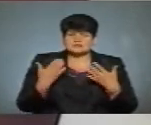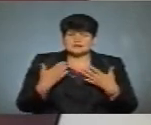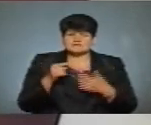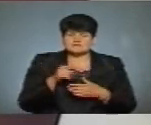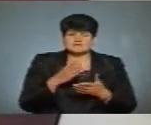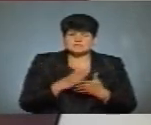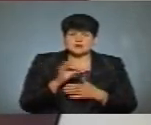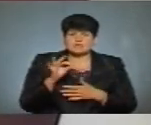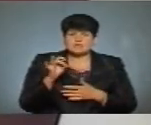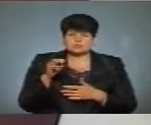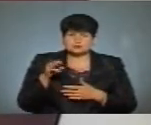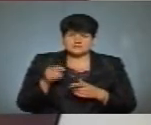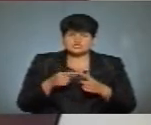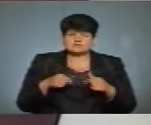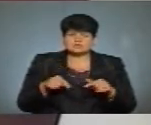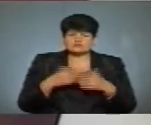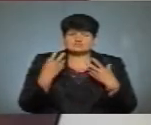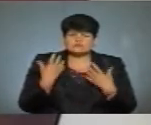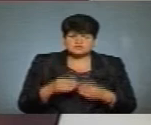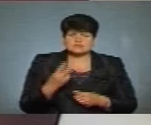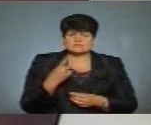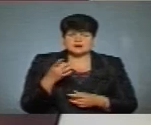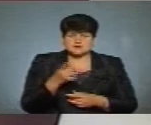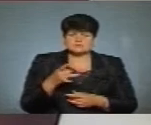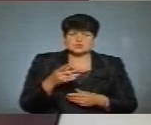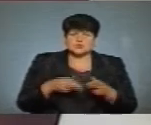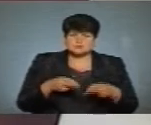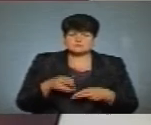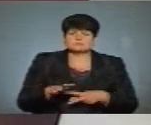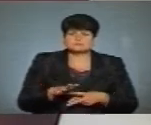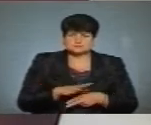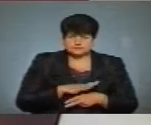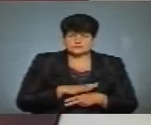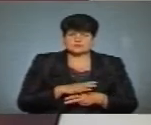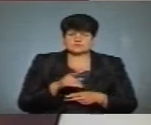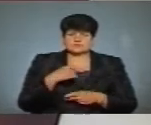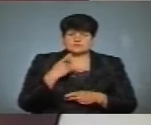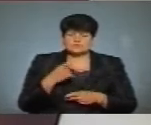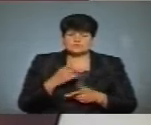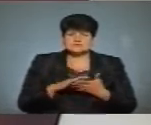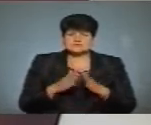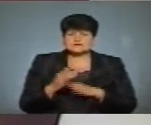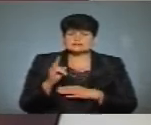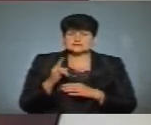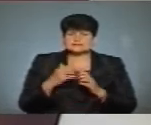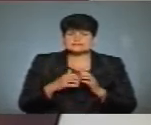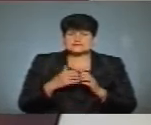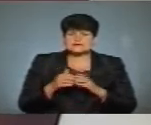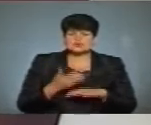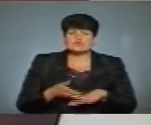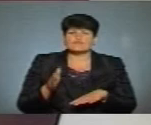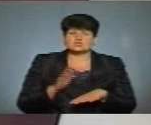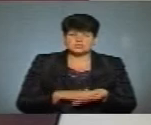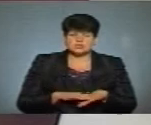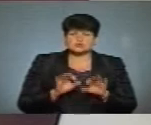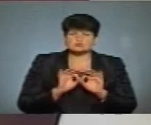лікарні. Його вже оперували двічі. Про це повідомив завідувач відділення Анатолій Корицький. За його словами, стан дитини середньоважкий. Розповідати